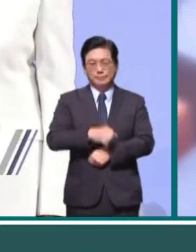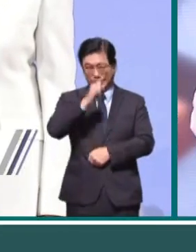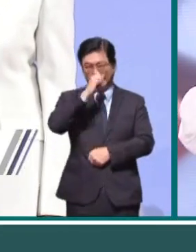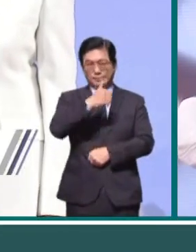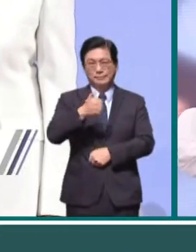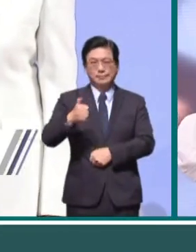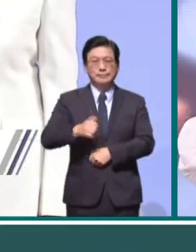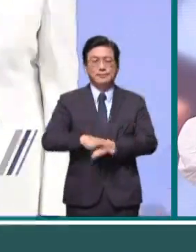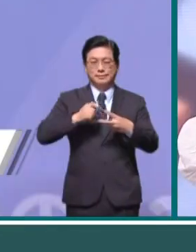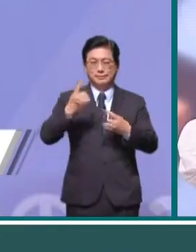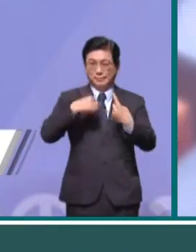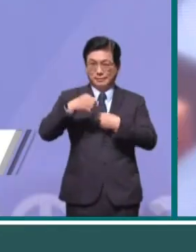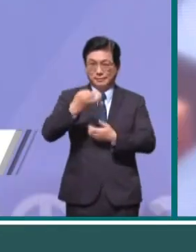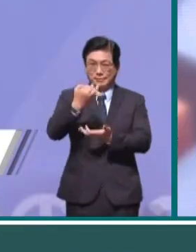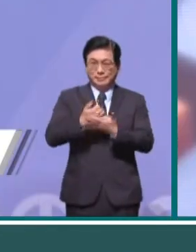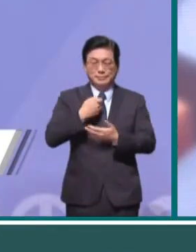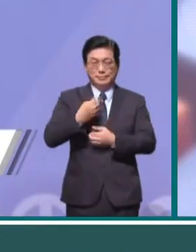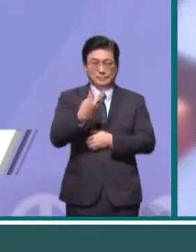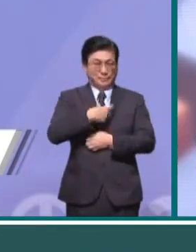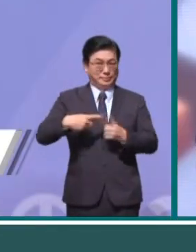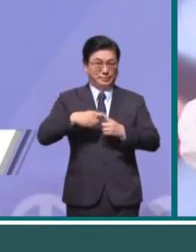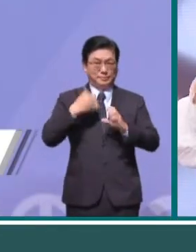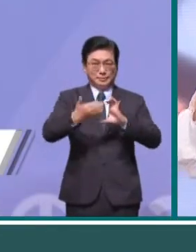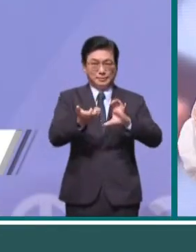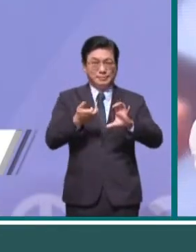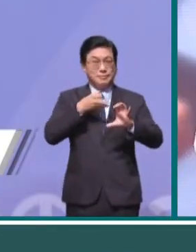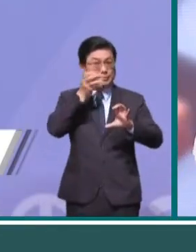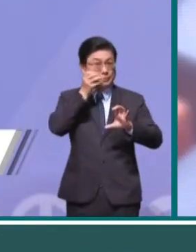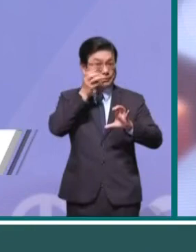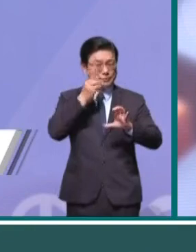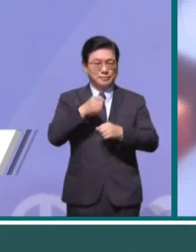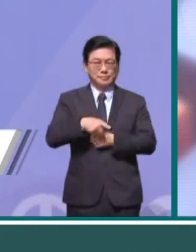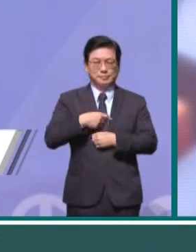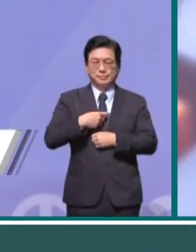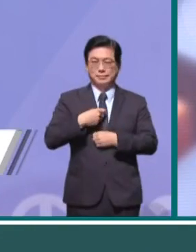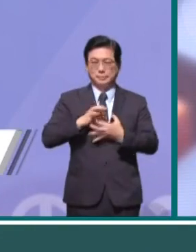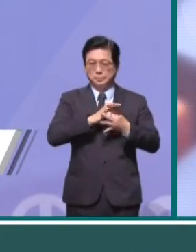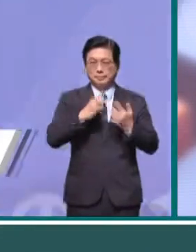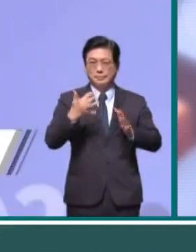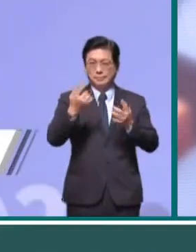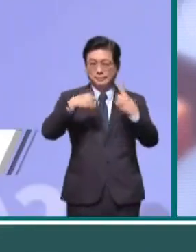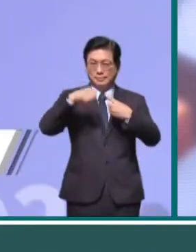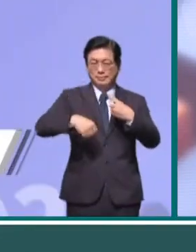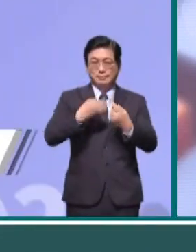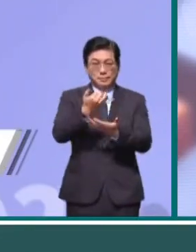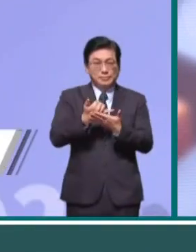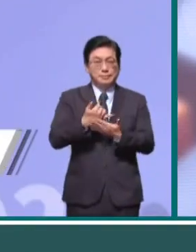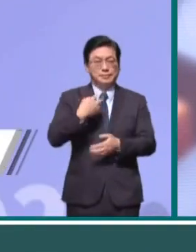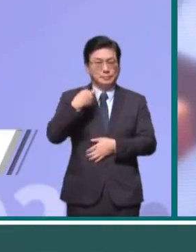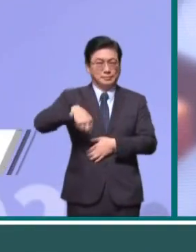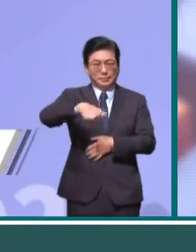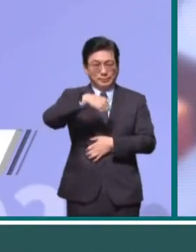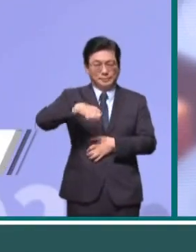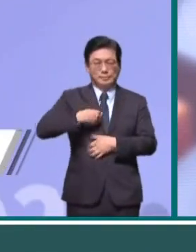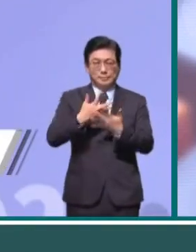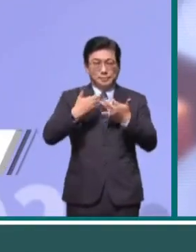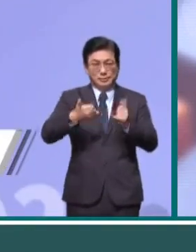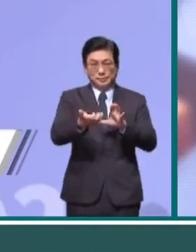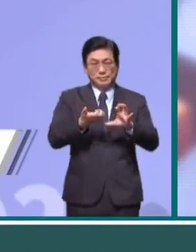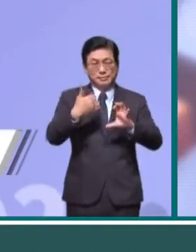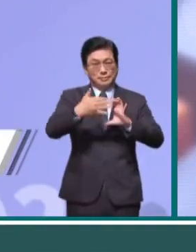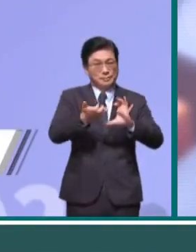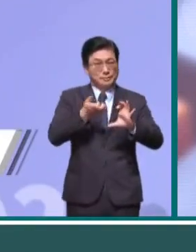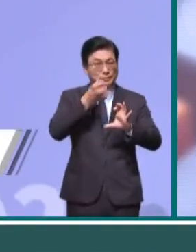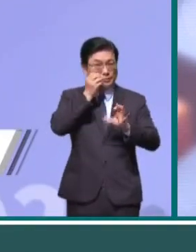济活络了我们就可以让年轻人找到工作等等的，就是这种东西很漂亮的标题，可是标题下面的那